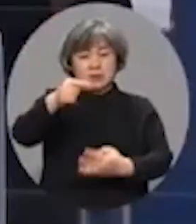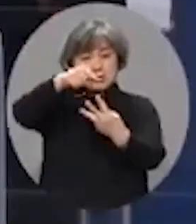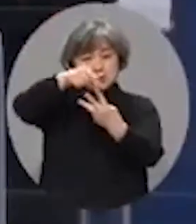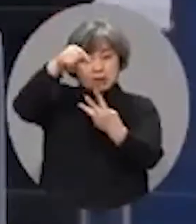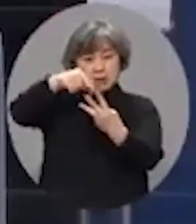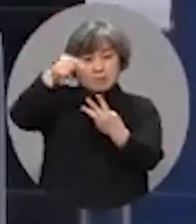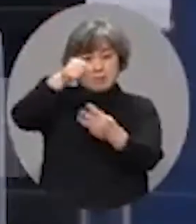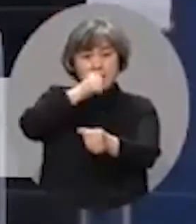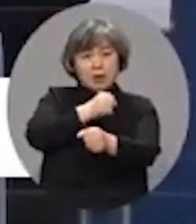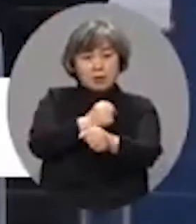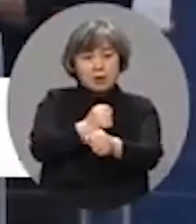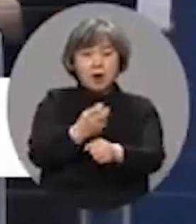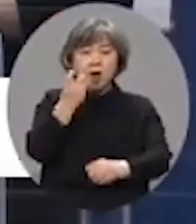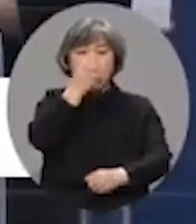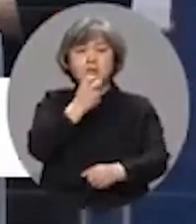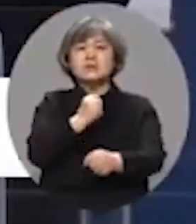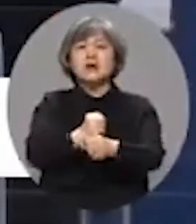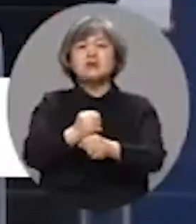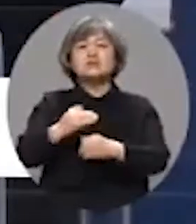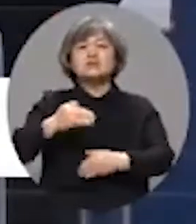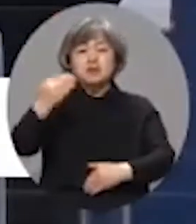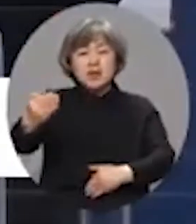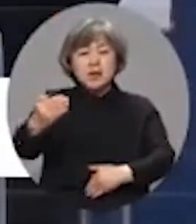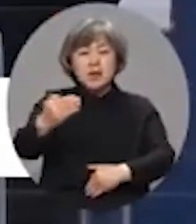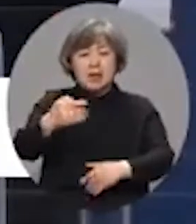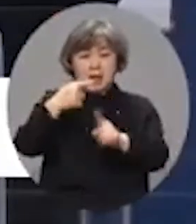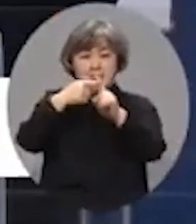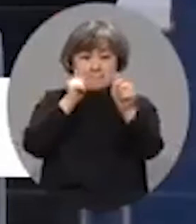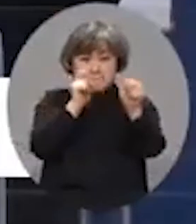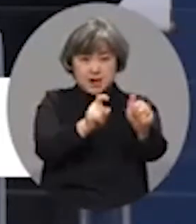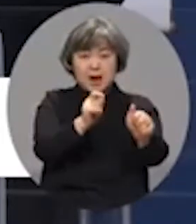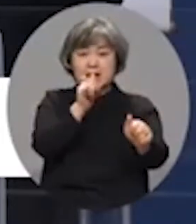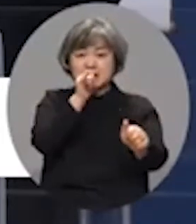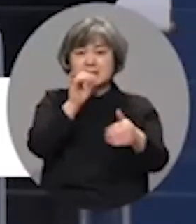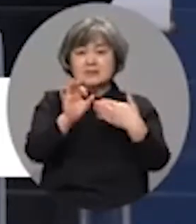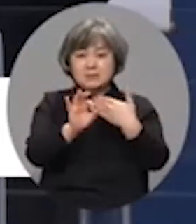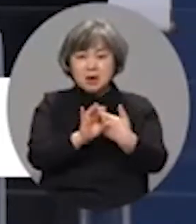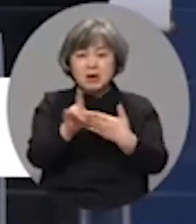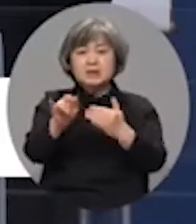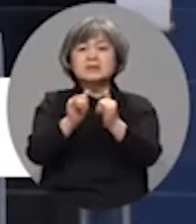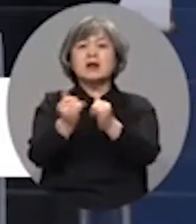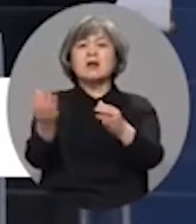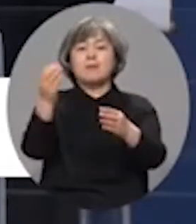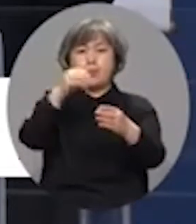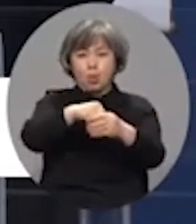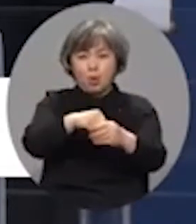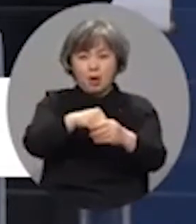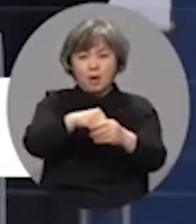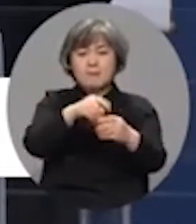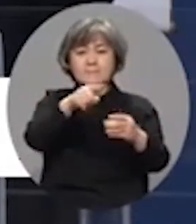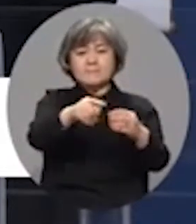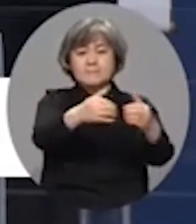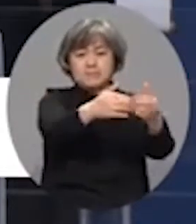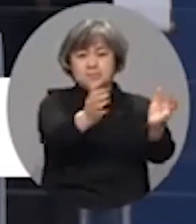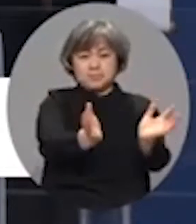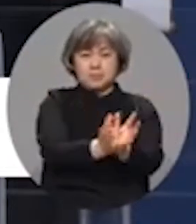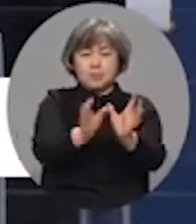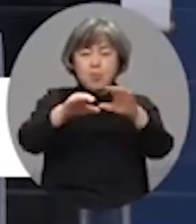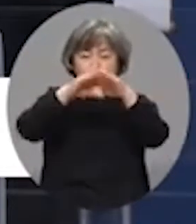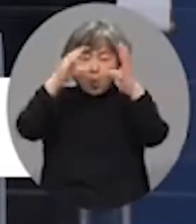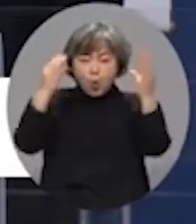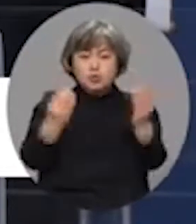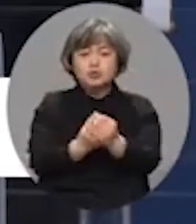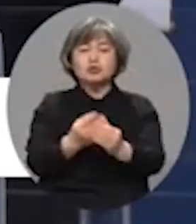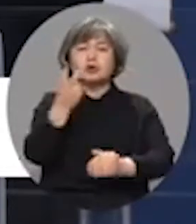번져 검사를 진행하고 양성자가 다 온다면 그 분을 포항 1 그 집단을 전체적으로